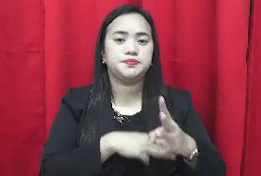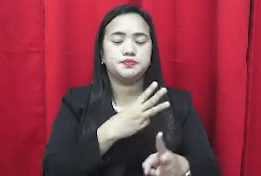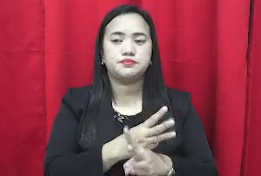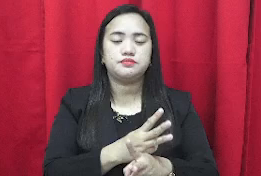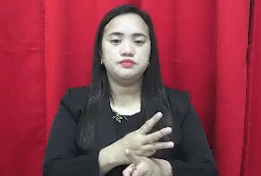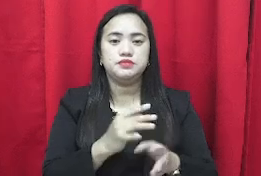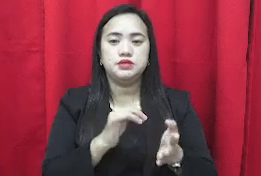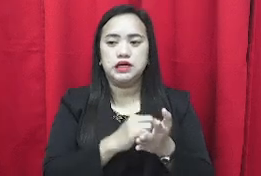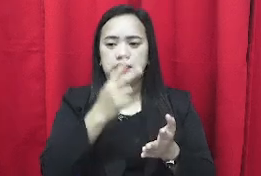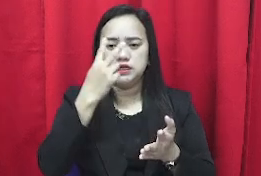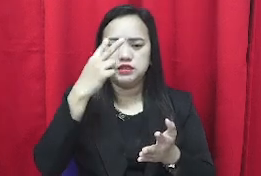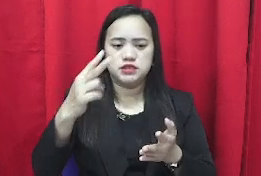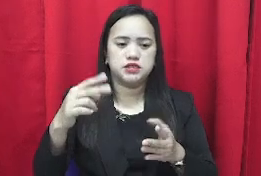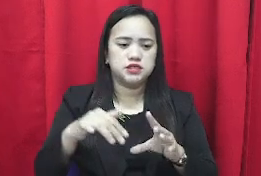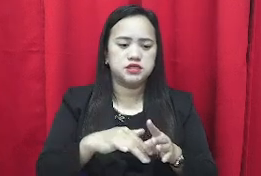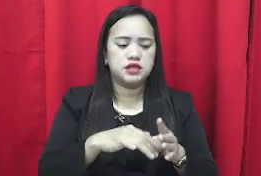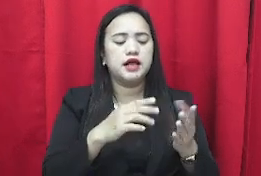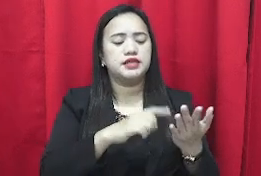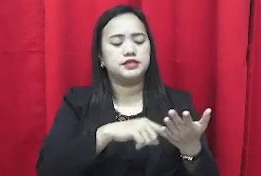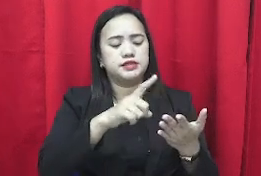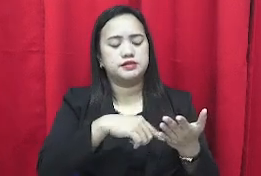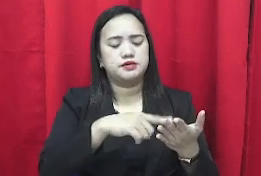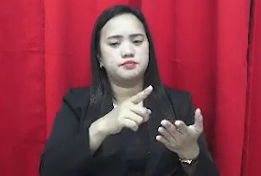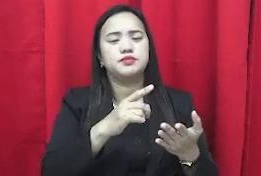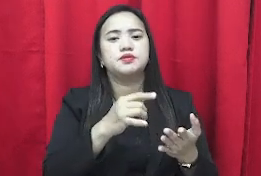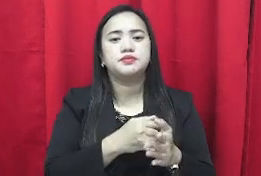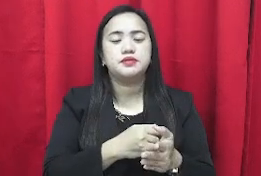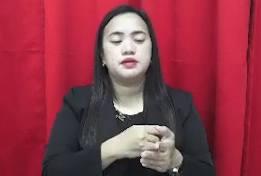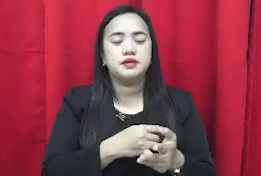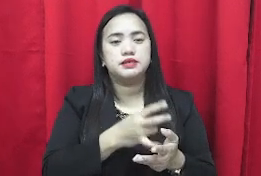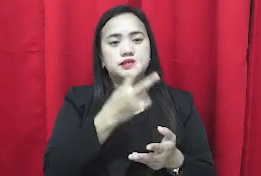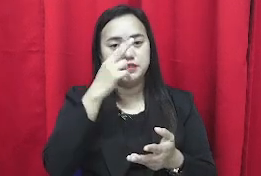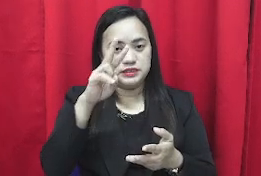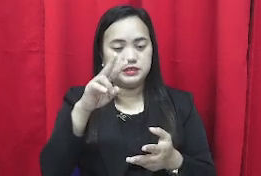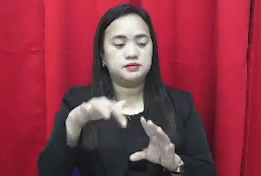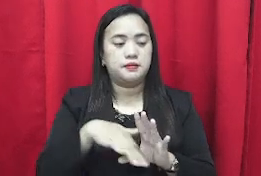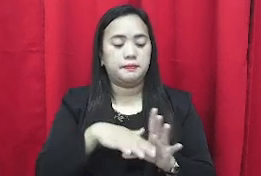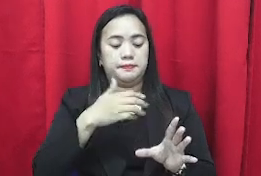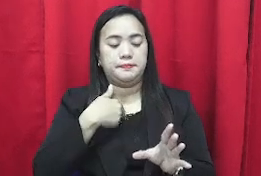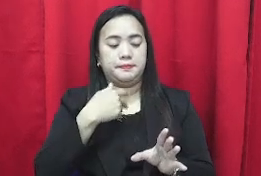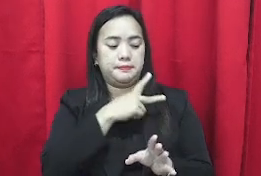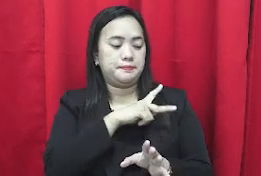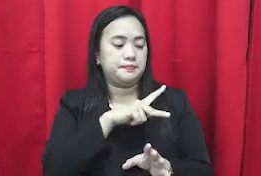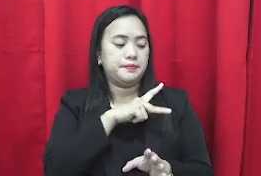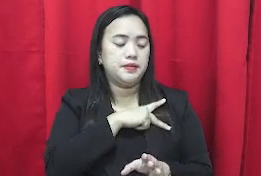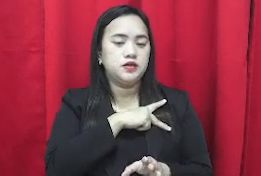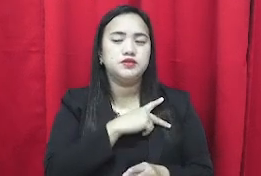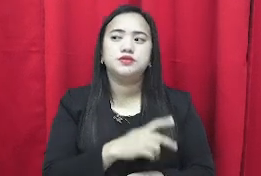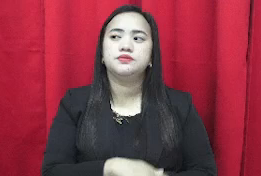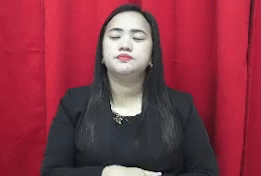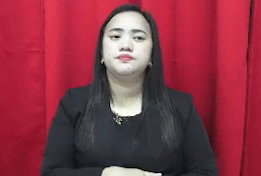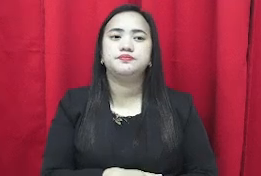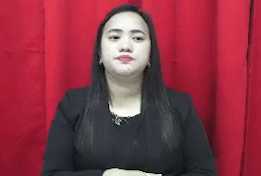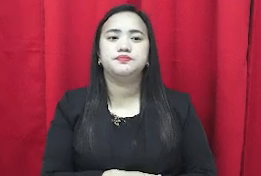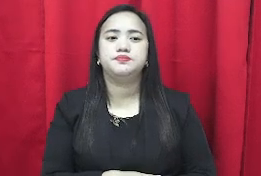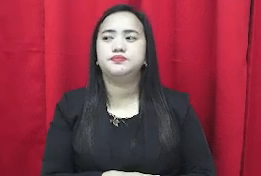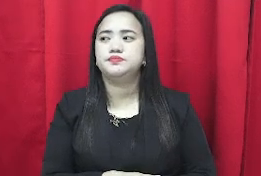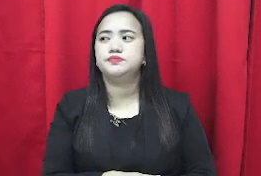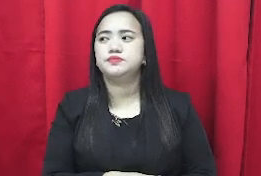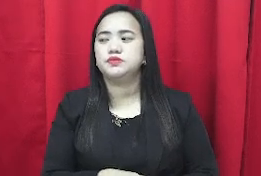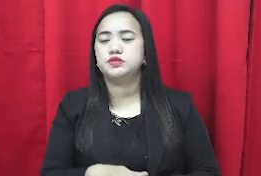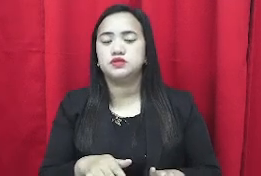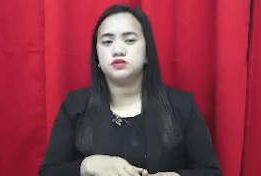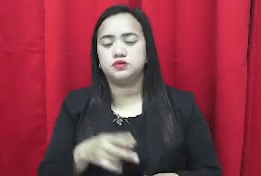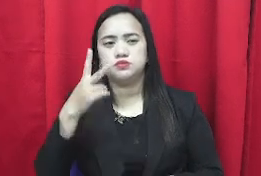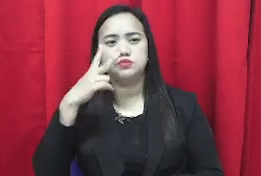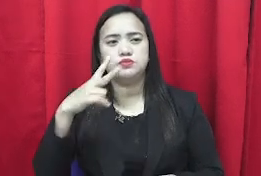cellphone dapat sa atin mismong personalidad makikita po yan ng ating mga anak Anong mas sasabi mo sir Rudy sa iyong aspeto